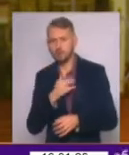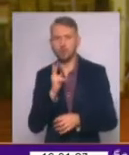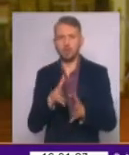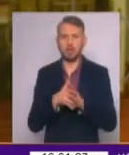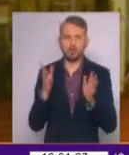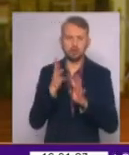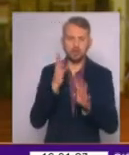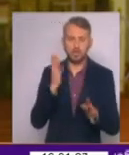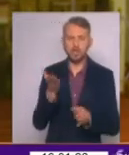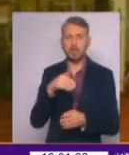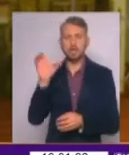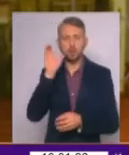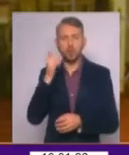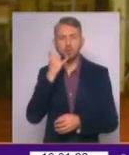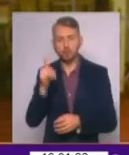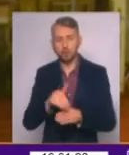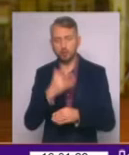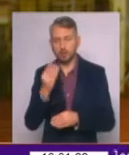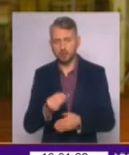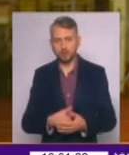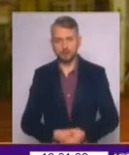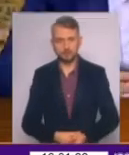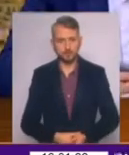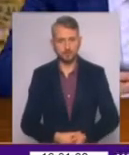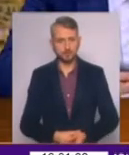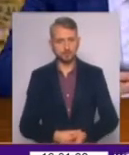черги. Давайте послухаємо дзвінок. Добрий день, ви в прямому ефірі.